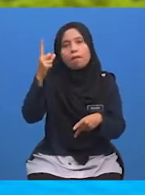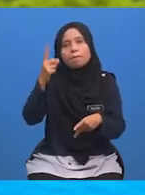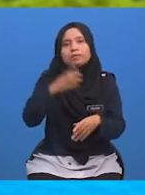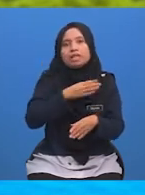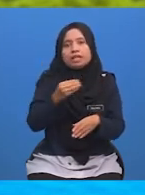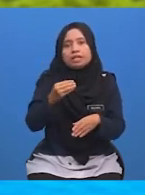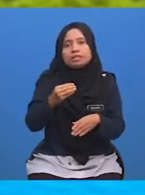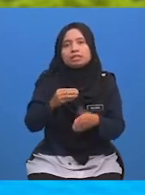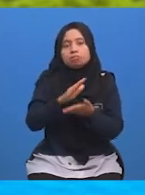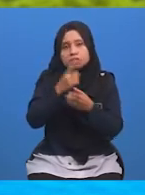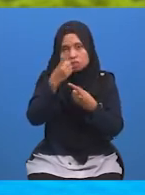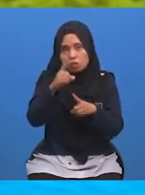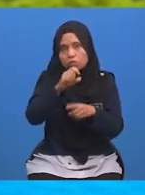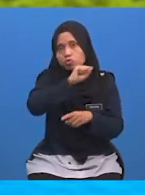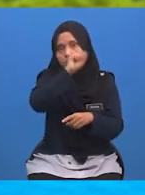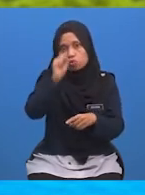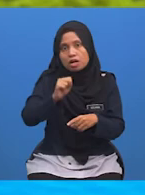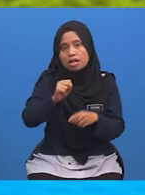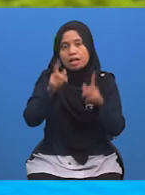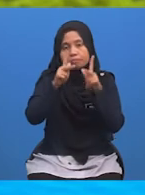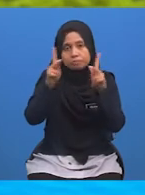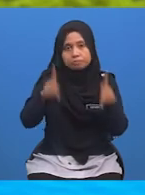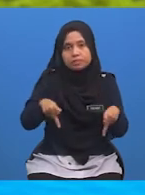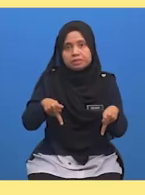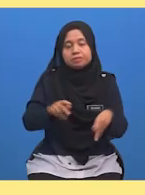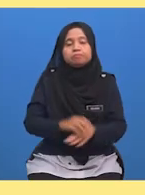dan menjawab soalan peperiksaan nanti.